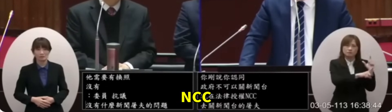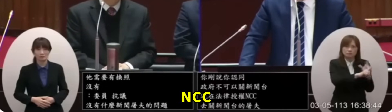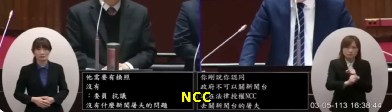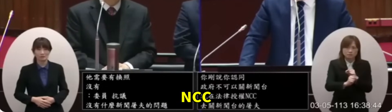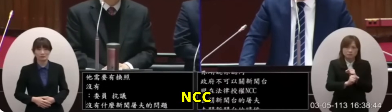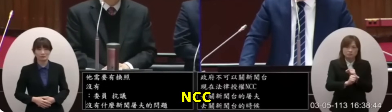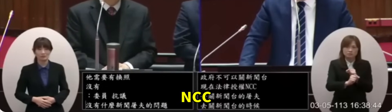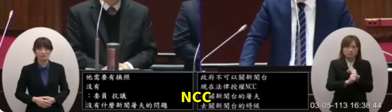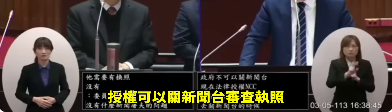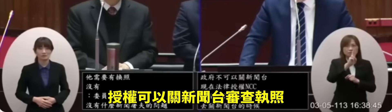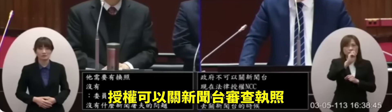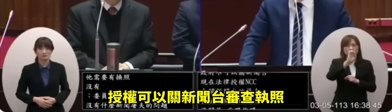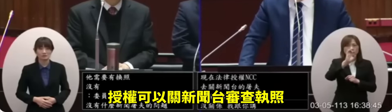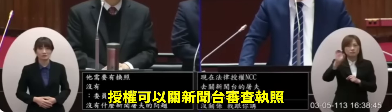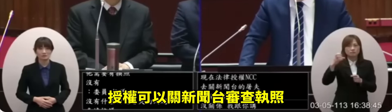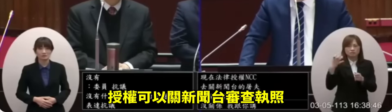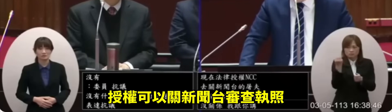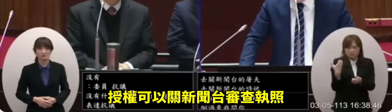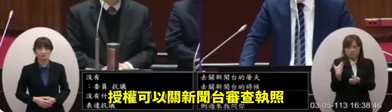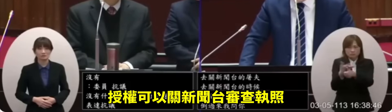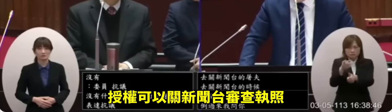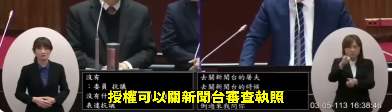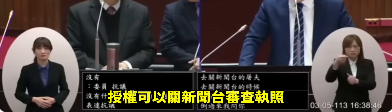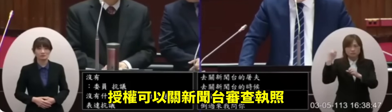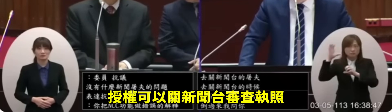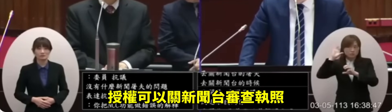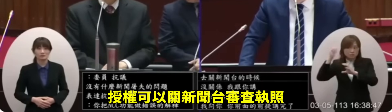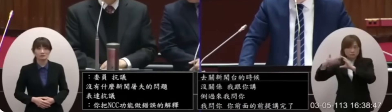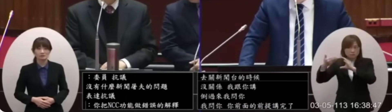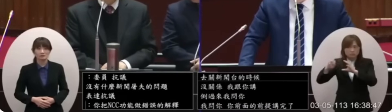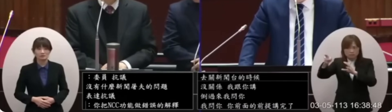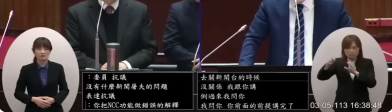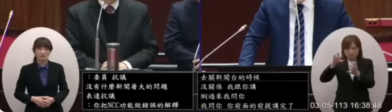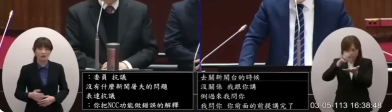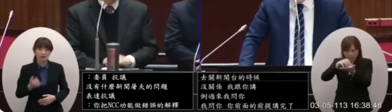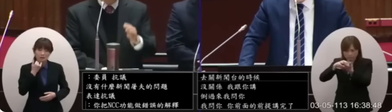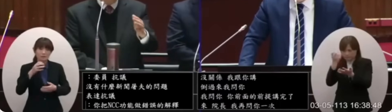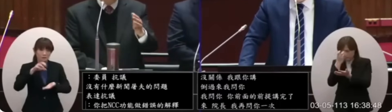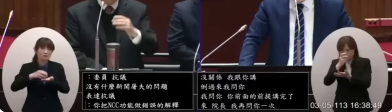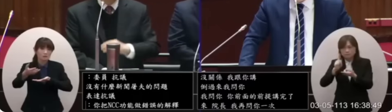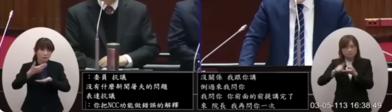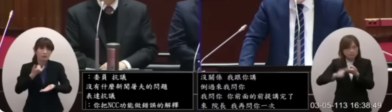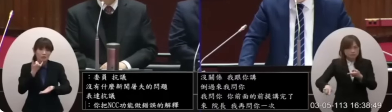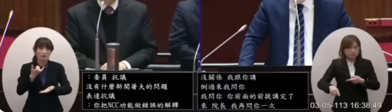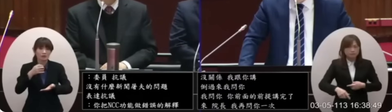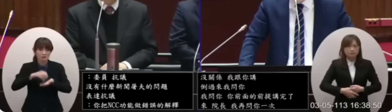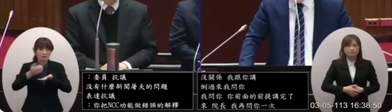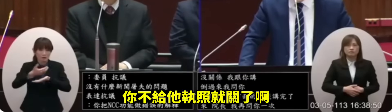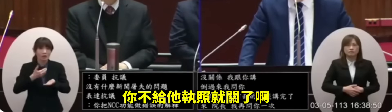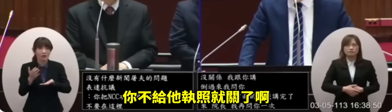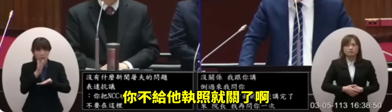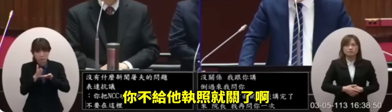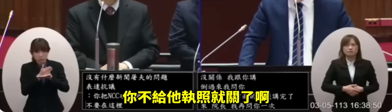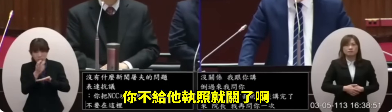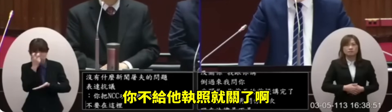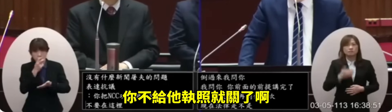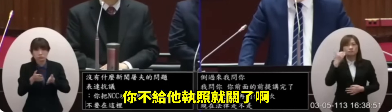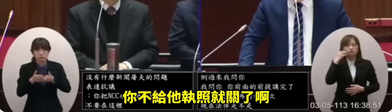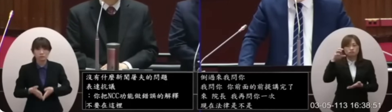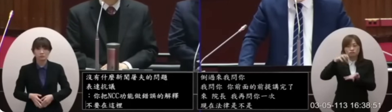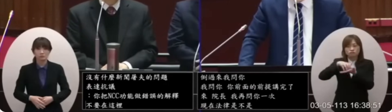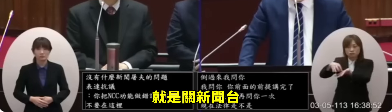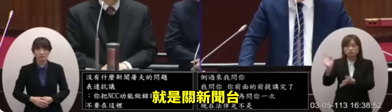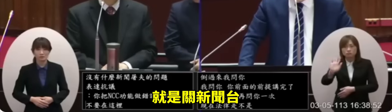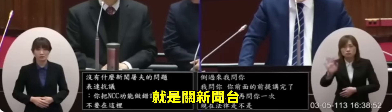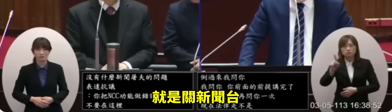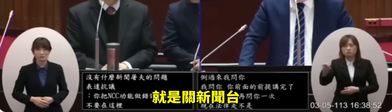是不是让 NCC 授权可以关新闻台审查执照？ 他可以换照，他可以审查换照。 你不给他执照就关